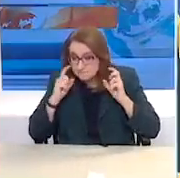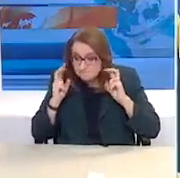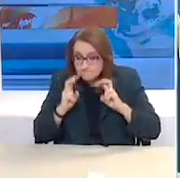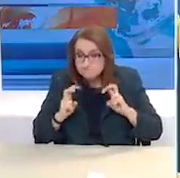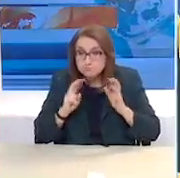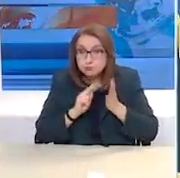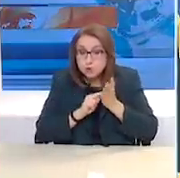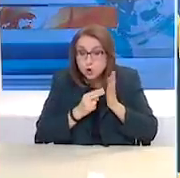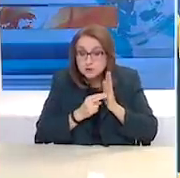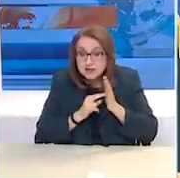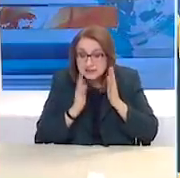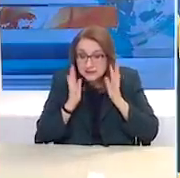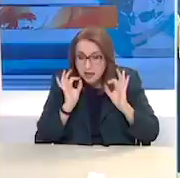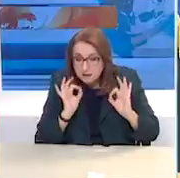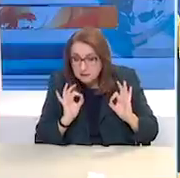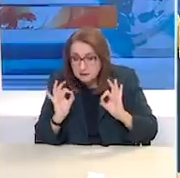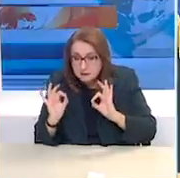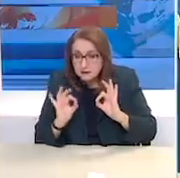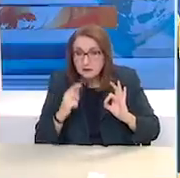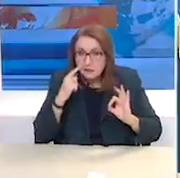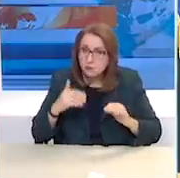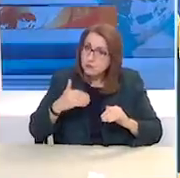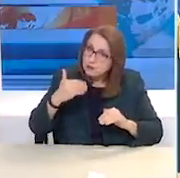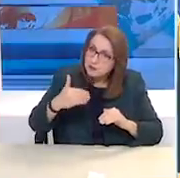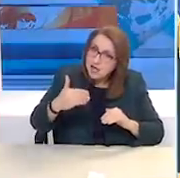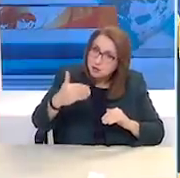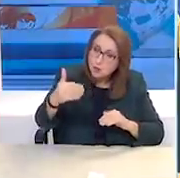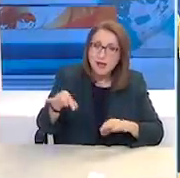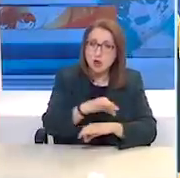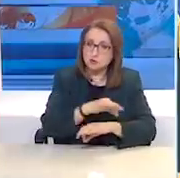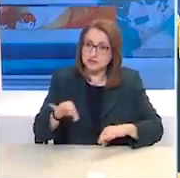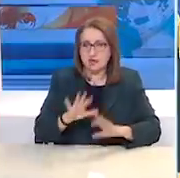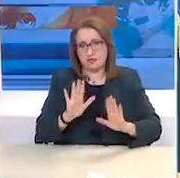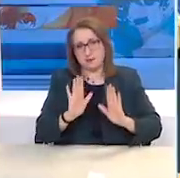το άμεσο μέλλον, ένα συστηματικό σχεδιασμό για την επόμενη φάση. Σας ευχαριστώ.